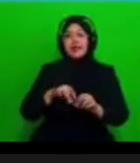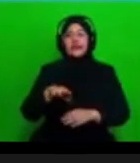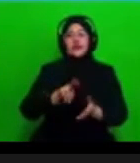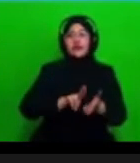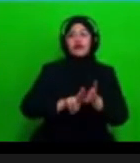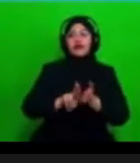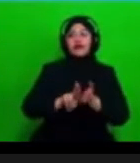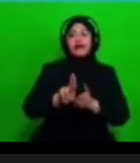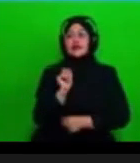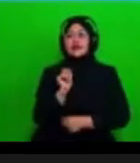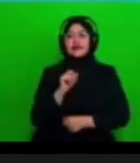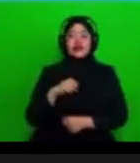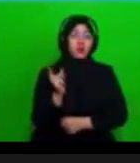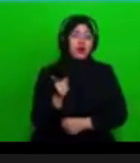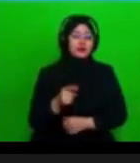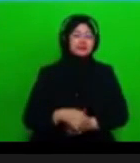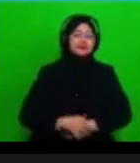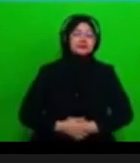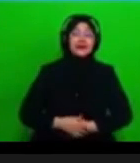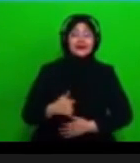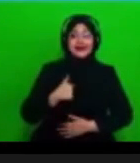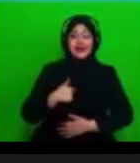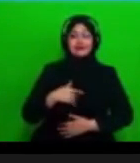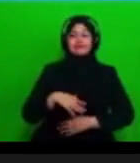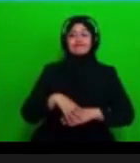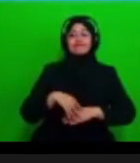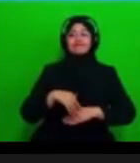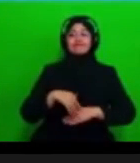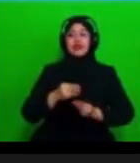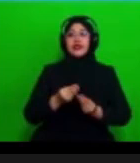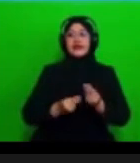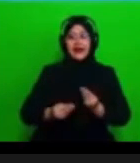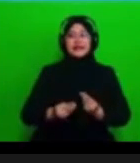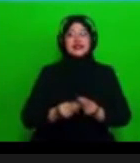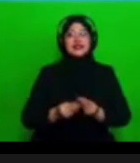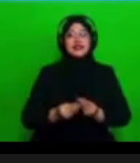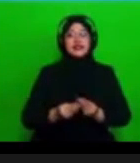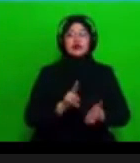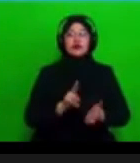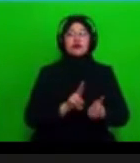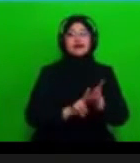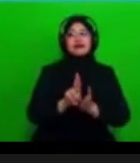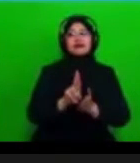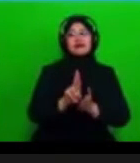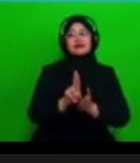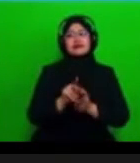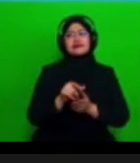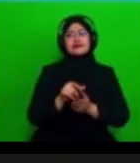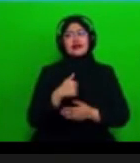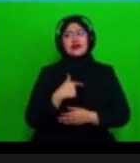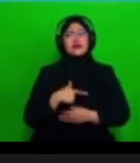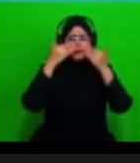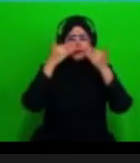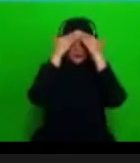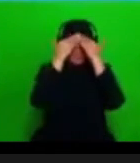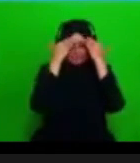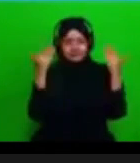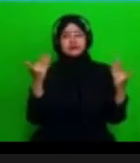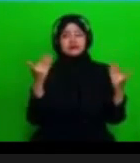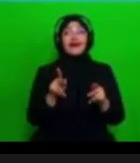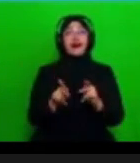studi atau kampus. Saya sebagai orang pendidikan tinggi, ini sangat disrupsi yang luar biasa. Kalau ini